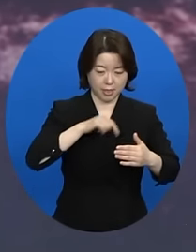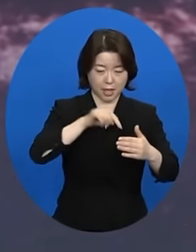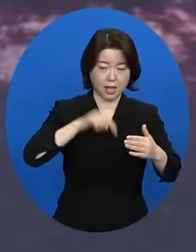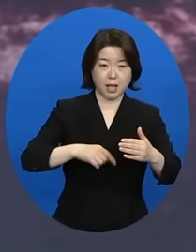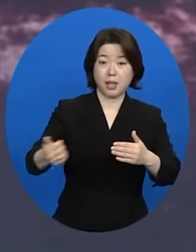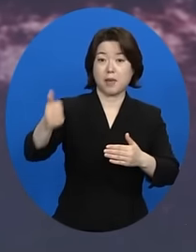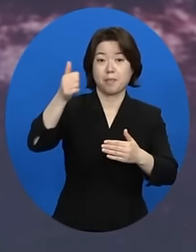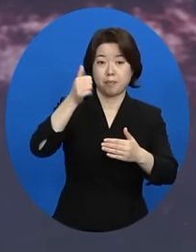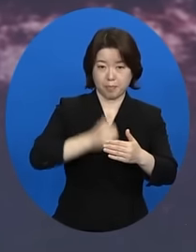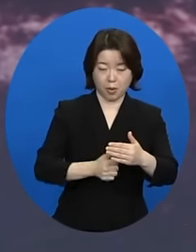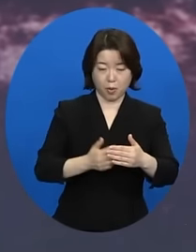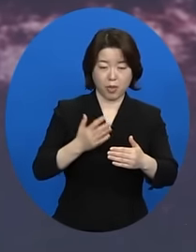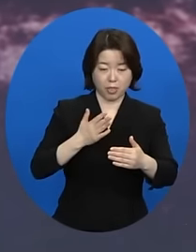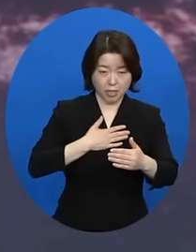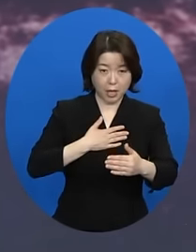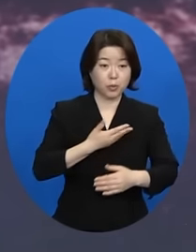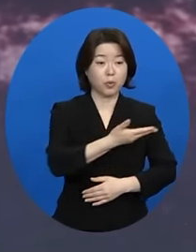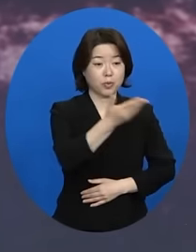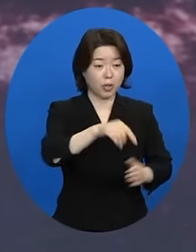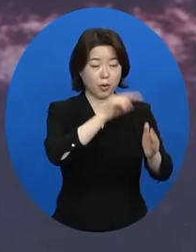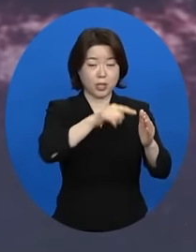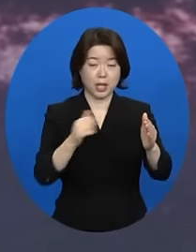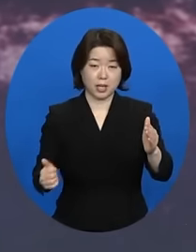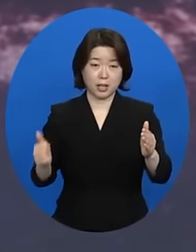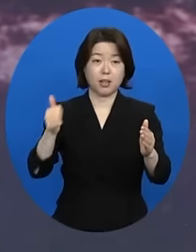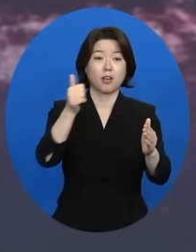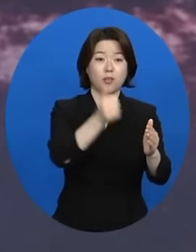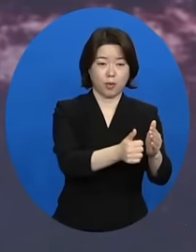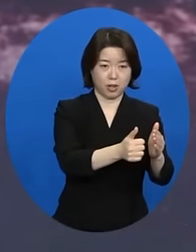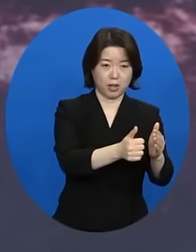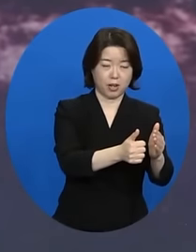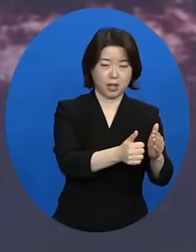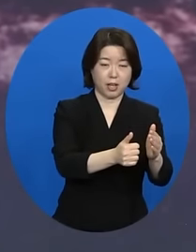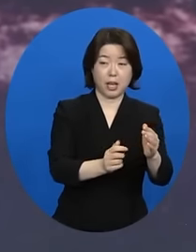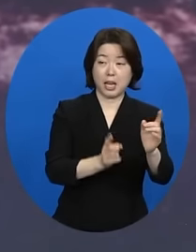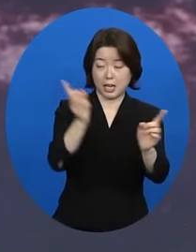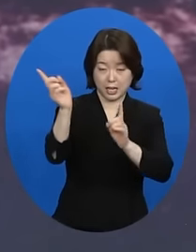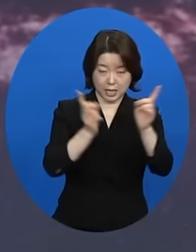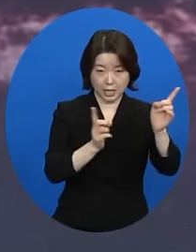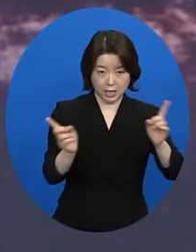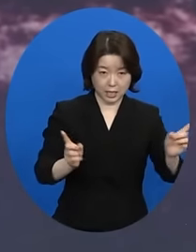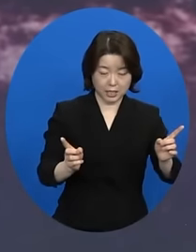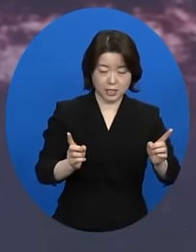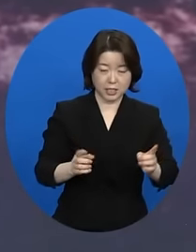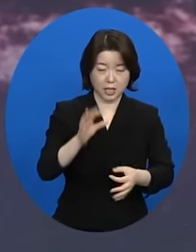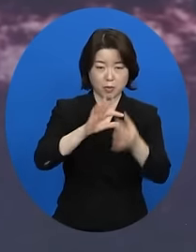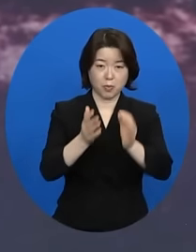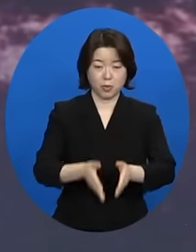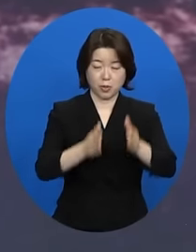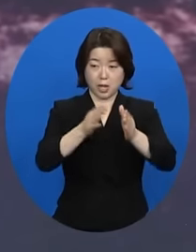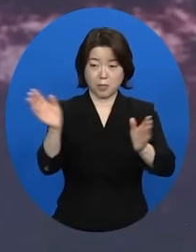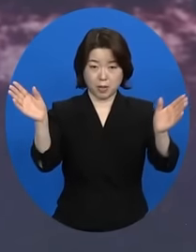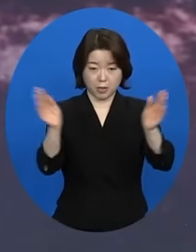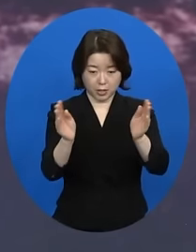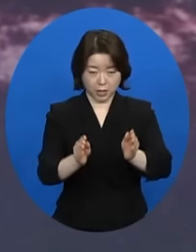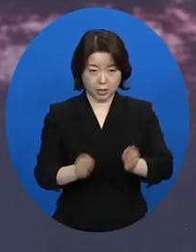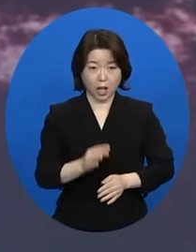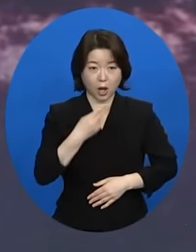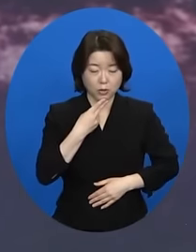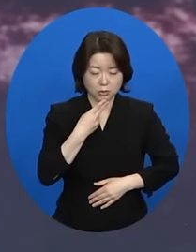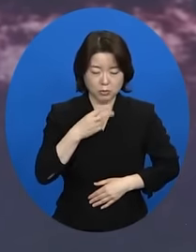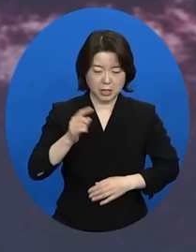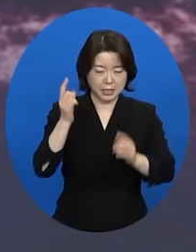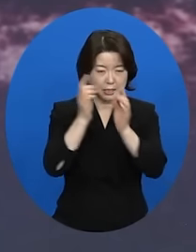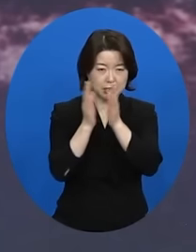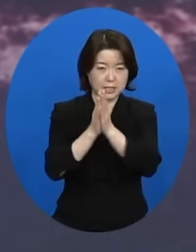거하라 나도 너희 안에 거하리라. 가지가 포도나무에 붙어있지 아니하면 스스로 열매를 맺을 수